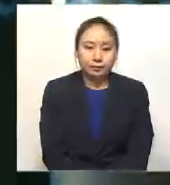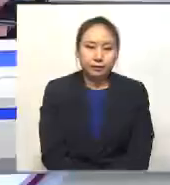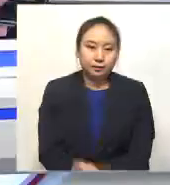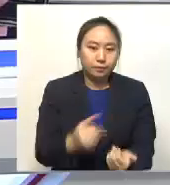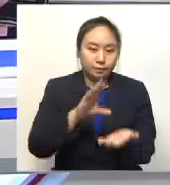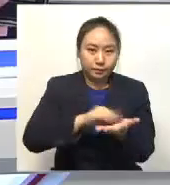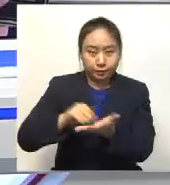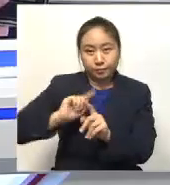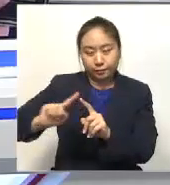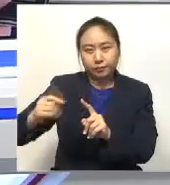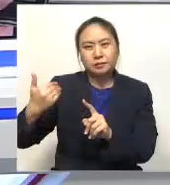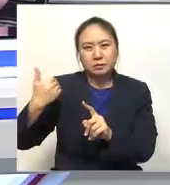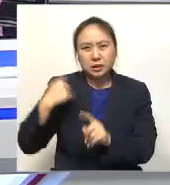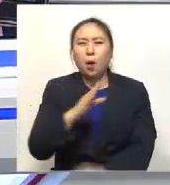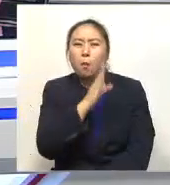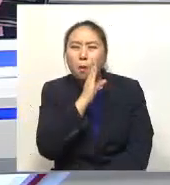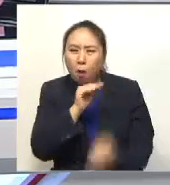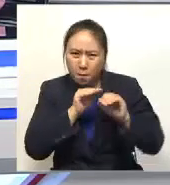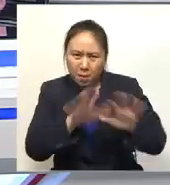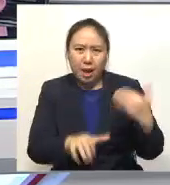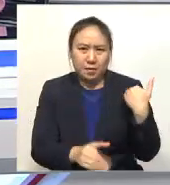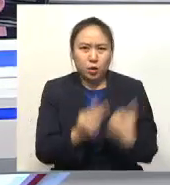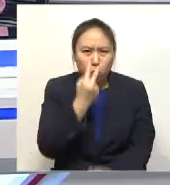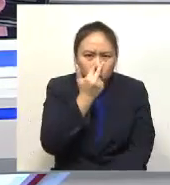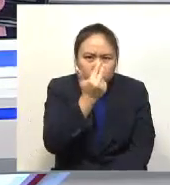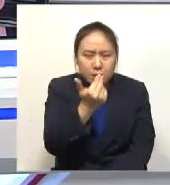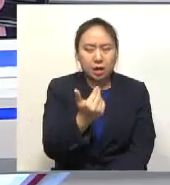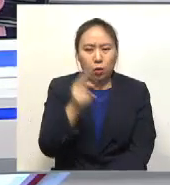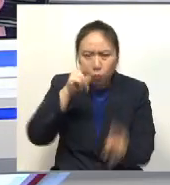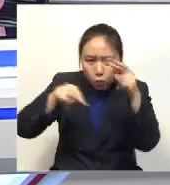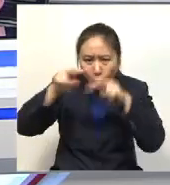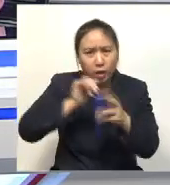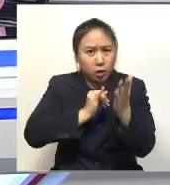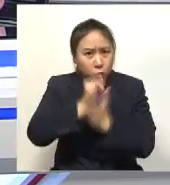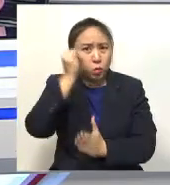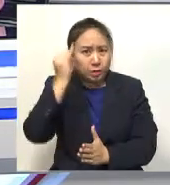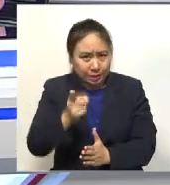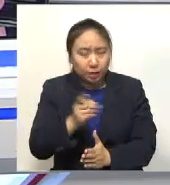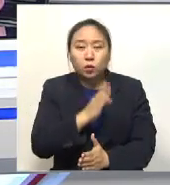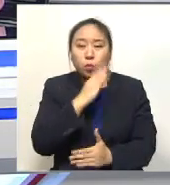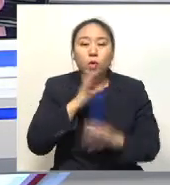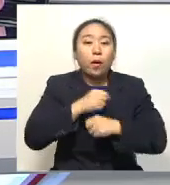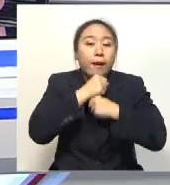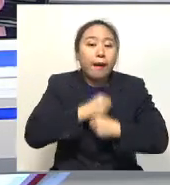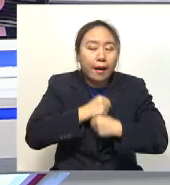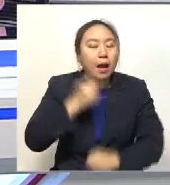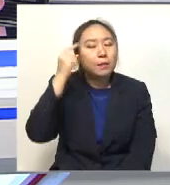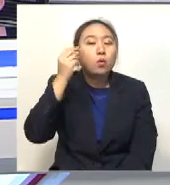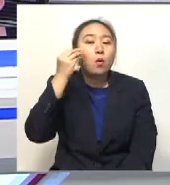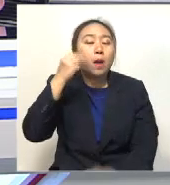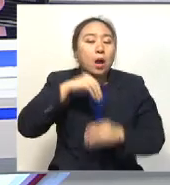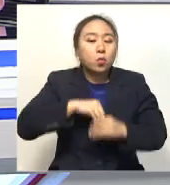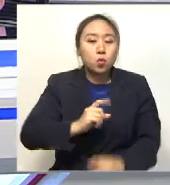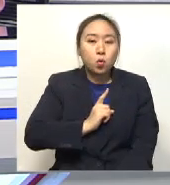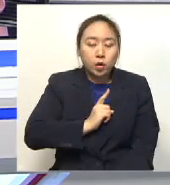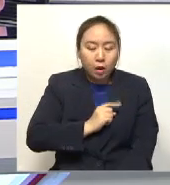ข้อมูลต่างๆเนี่ยอาจจะมีการบิดเบือนกันได้นะคะดังนั้นต้องตรวจสอบให้เกิดความชัดเจนโดยเฉพาะถ้าเกิดผู้สูงอายุที่บางทีอยู่บ้านคนเดียว